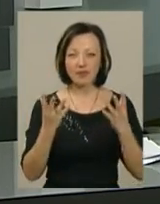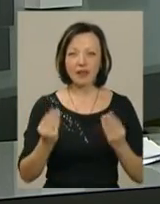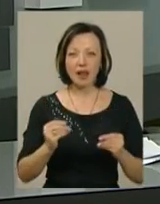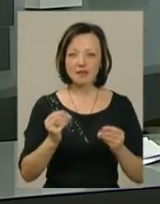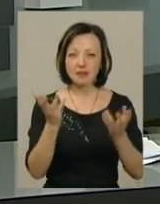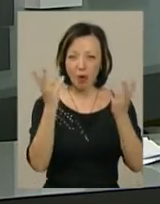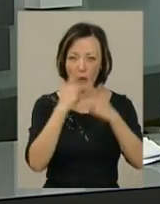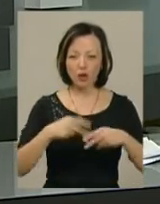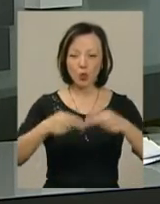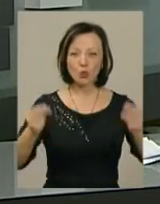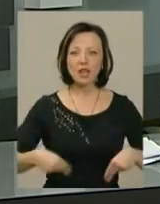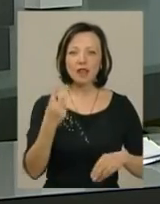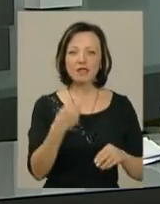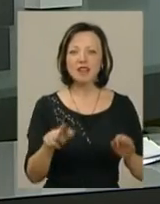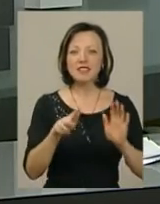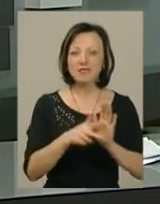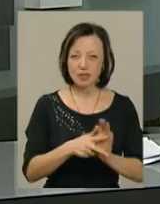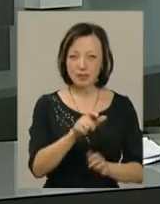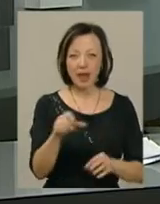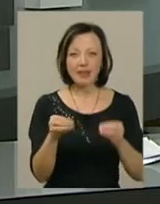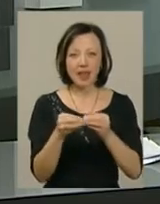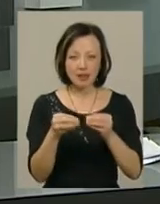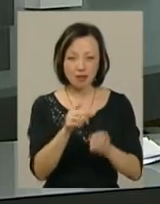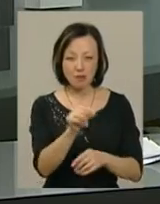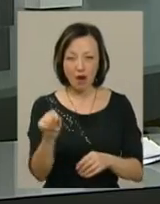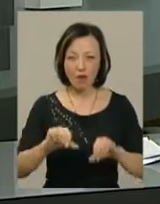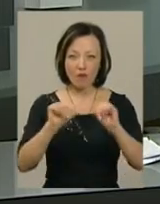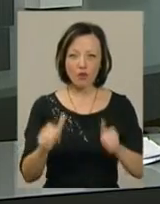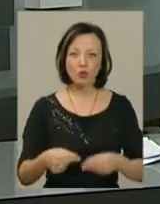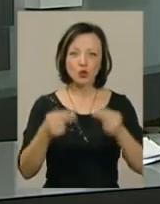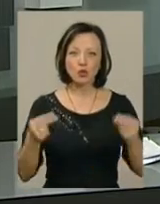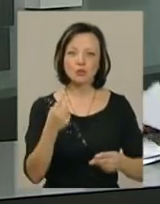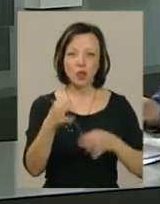закоханих одружилося 28-ро, 10 з них вирішили оформити шлюб за добу.